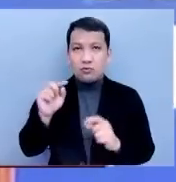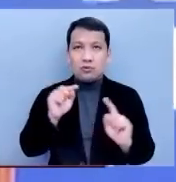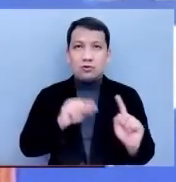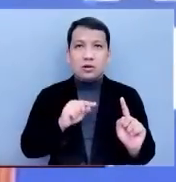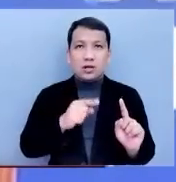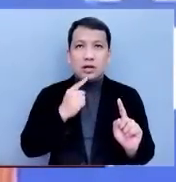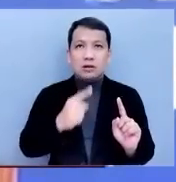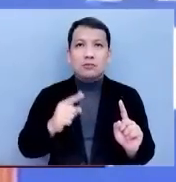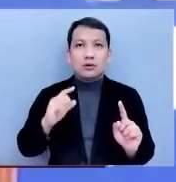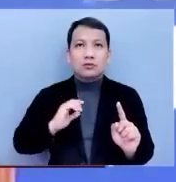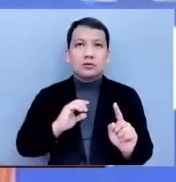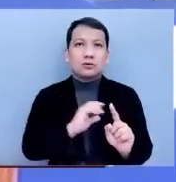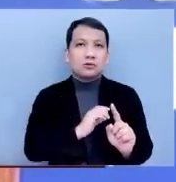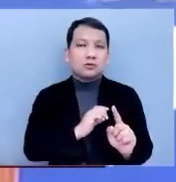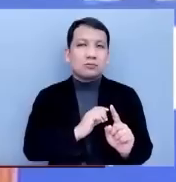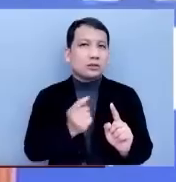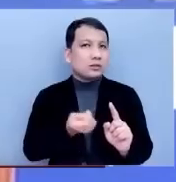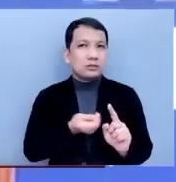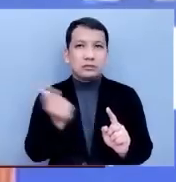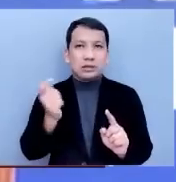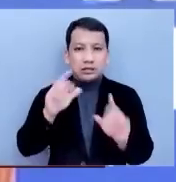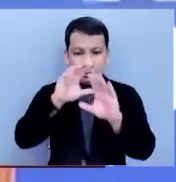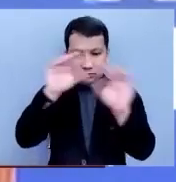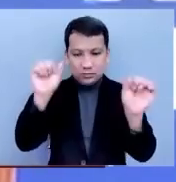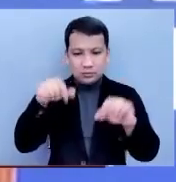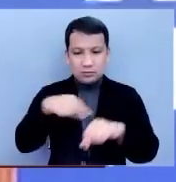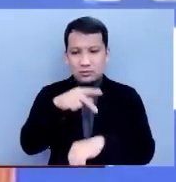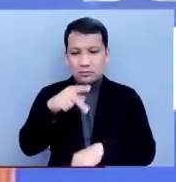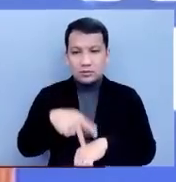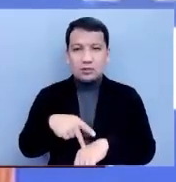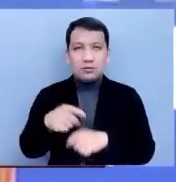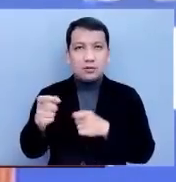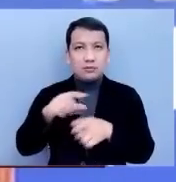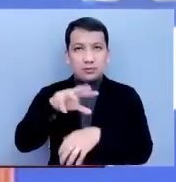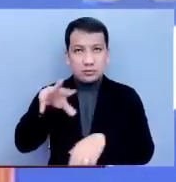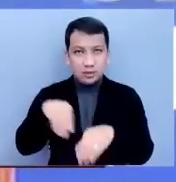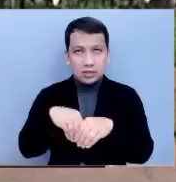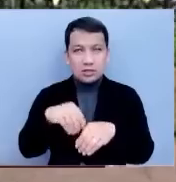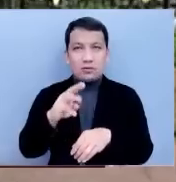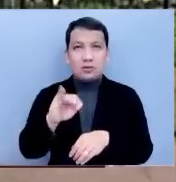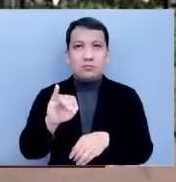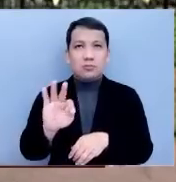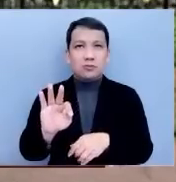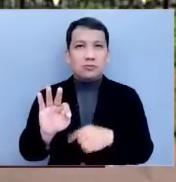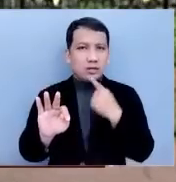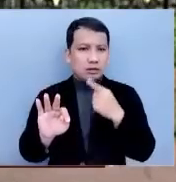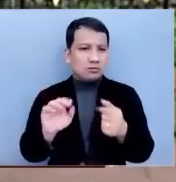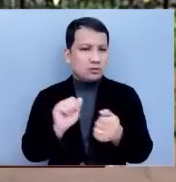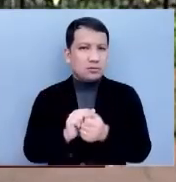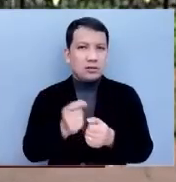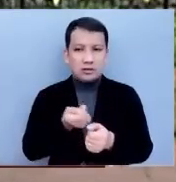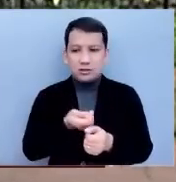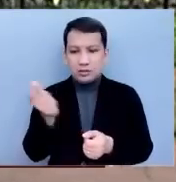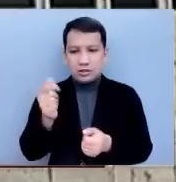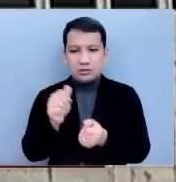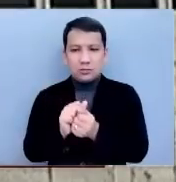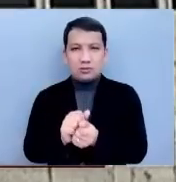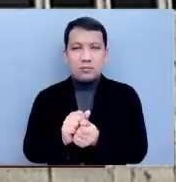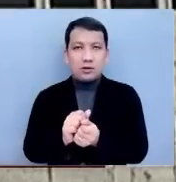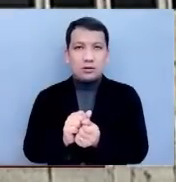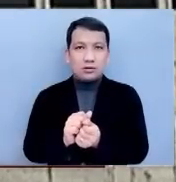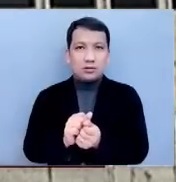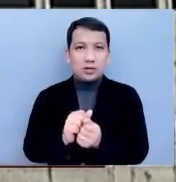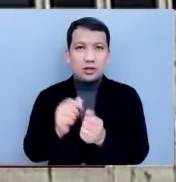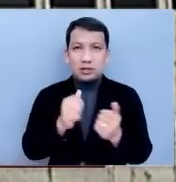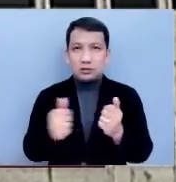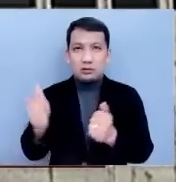sa Kongreso na tanggalin ang presidente ng bansa bilang bahagi ng Maharlika Board. Pinatanggal din daw niya ang governor ng Bangko Sentral